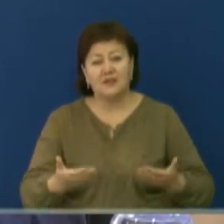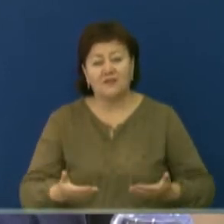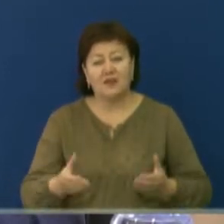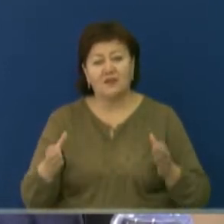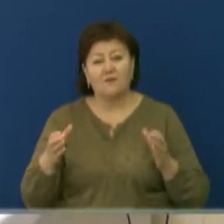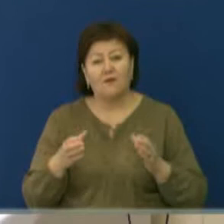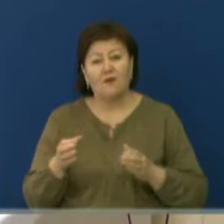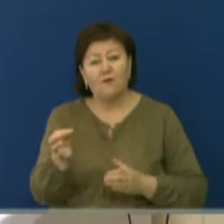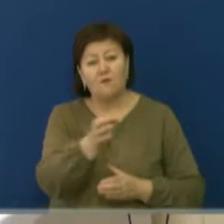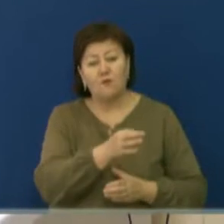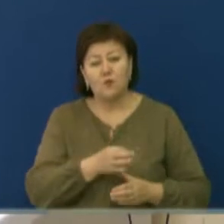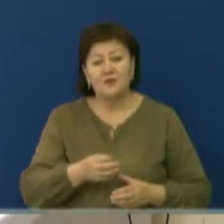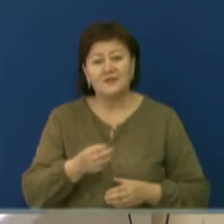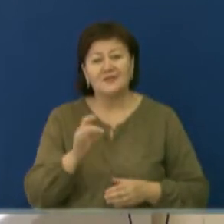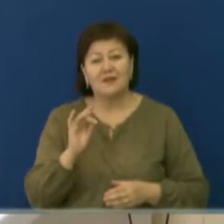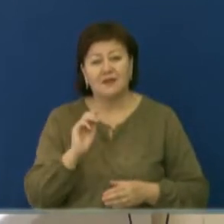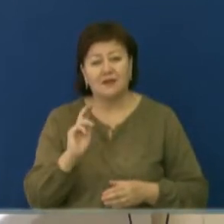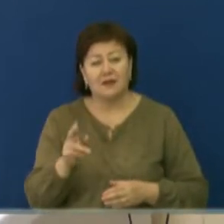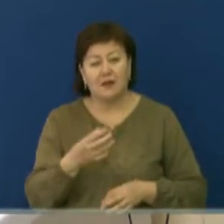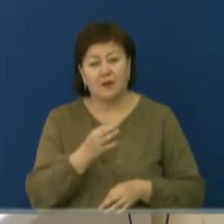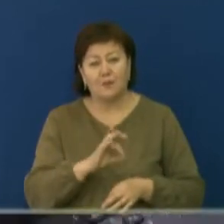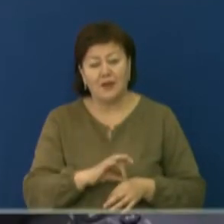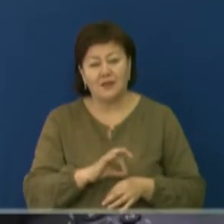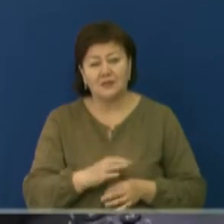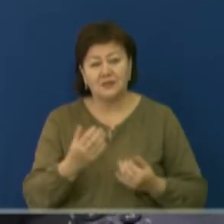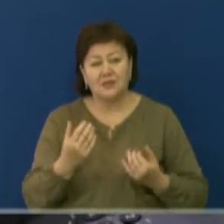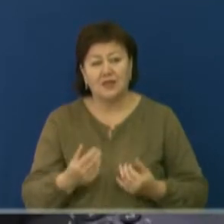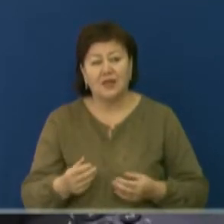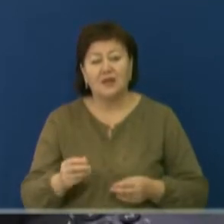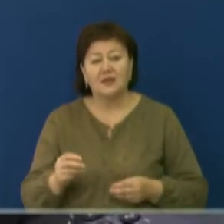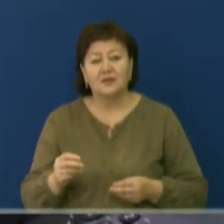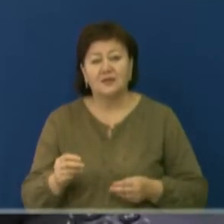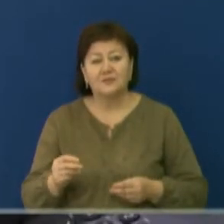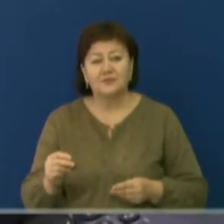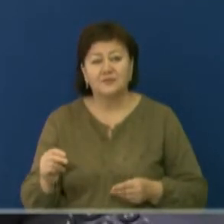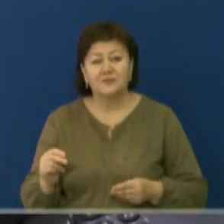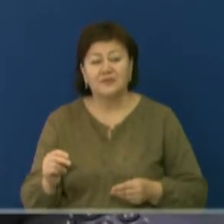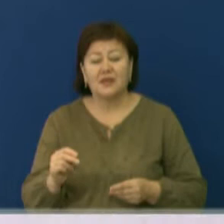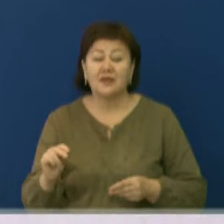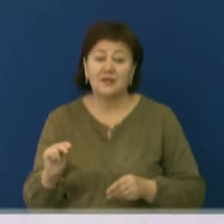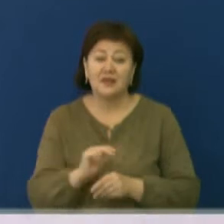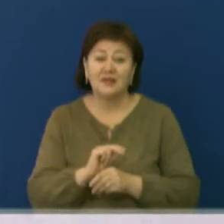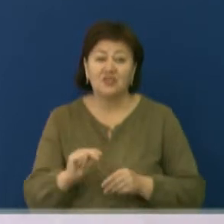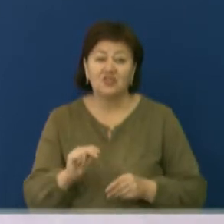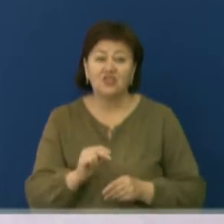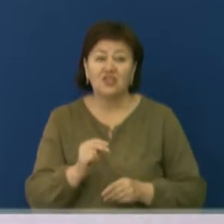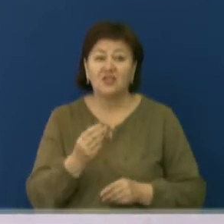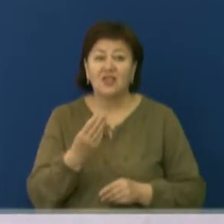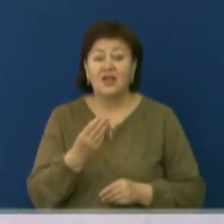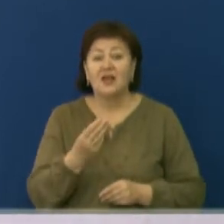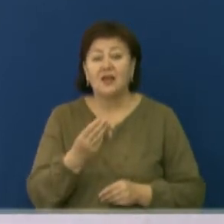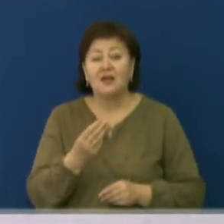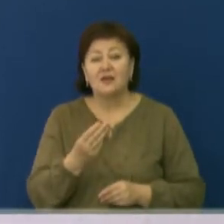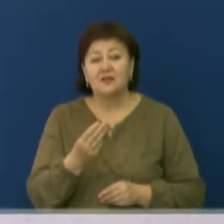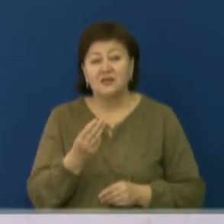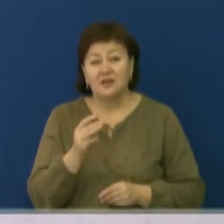области онкологии. Радиотерапия является безальтернативным методом лечения дифференцированного рака щитовидной железы с отдаленными